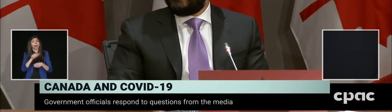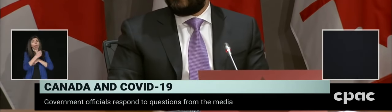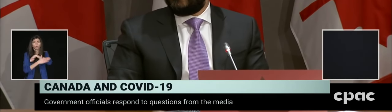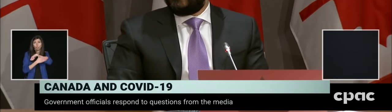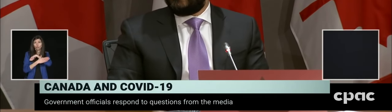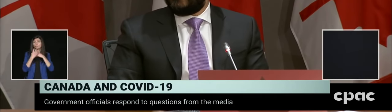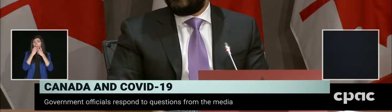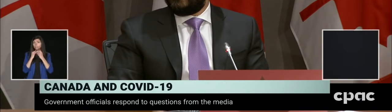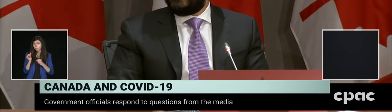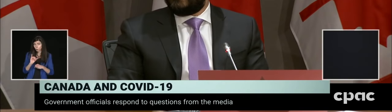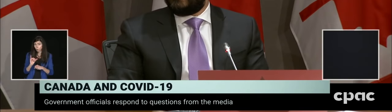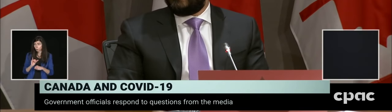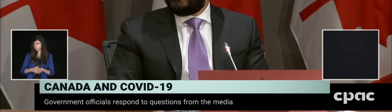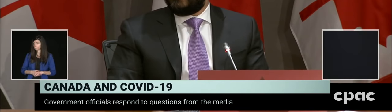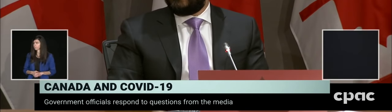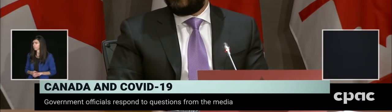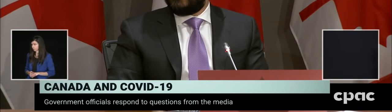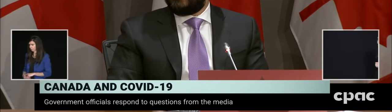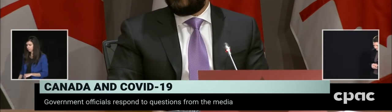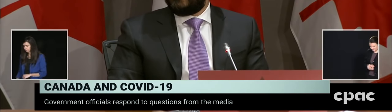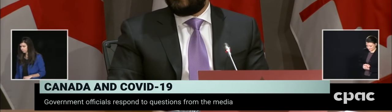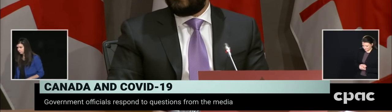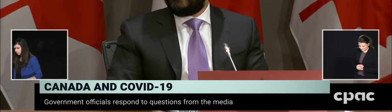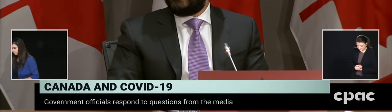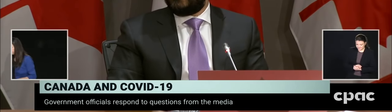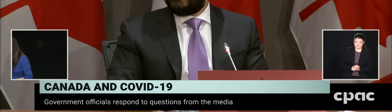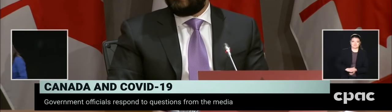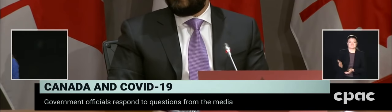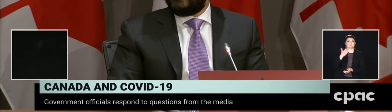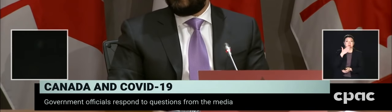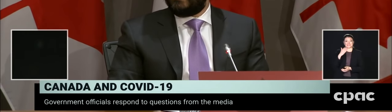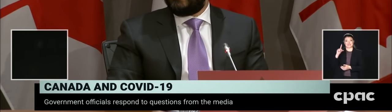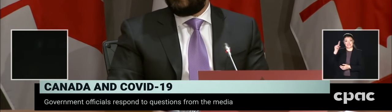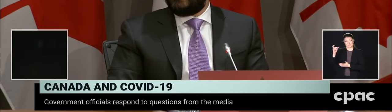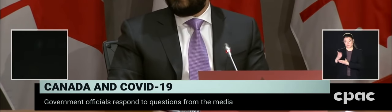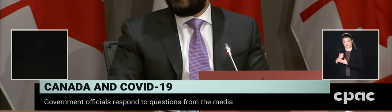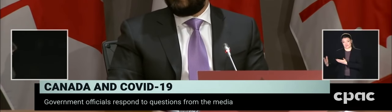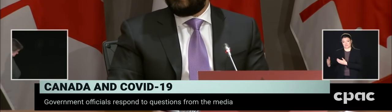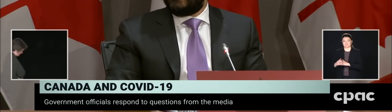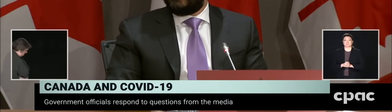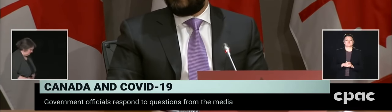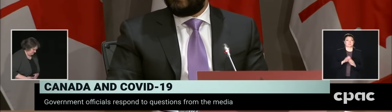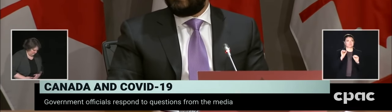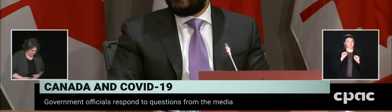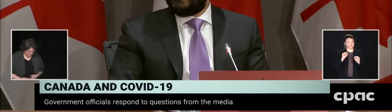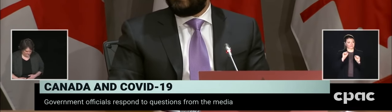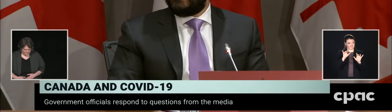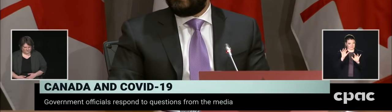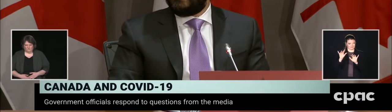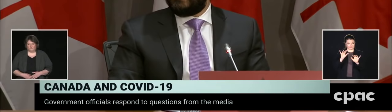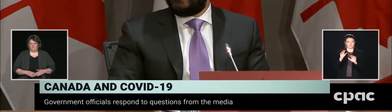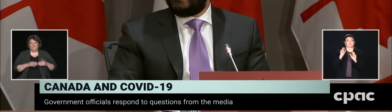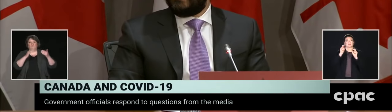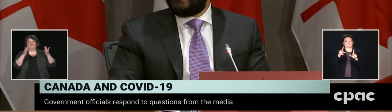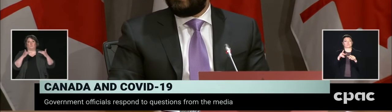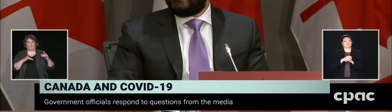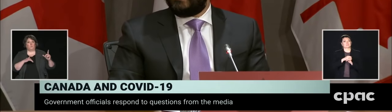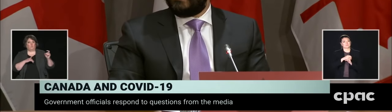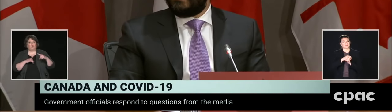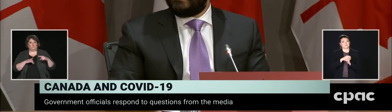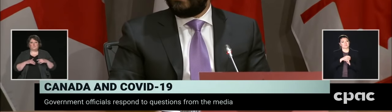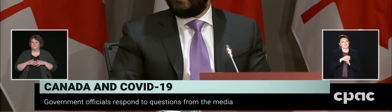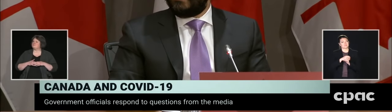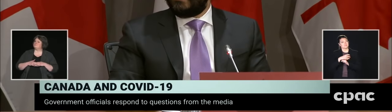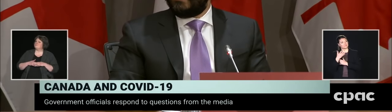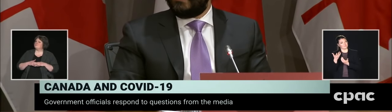Oui, d'accord, merci. Et est-ce que le Canada doit se préparer à vivre des vagues successives de